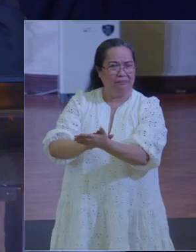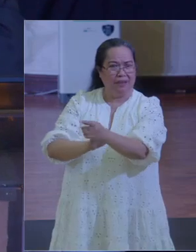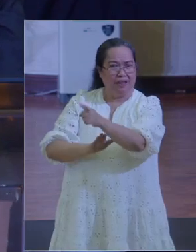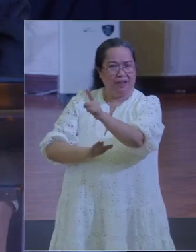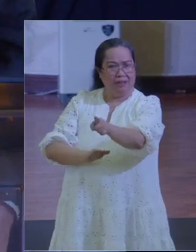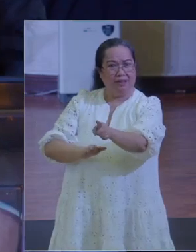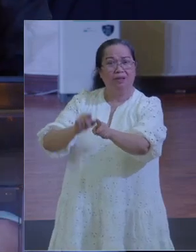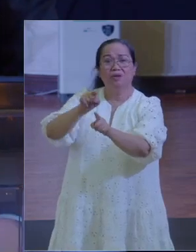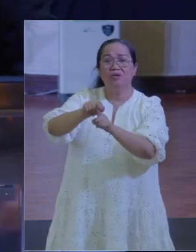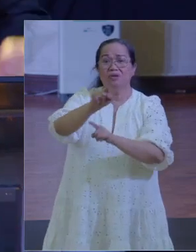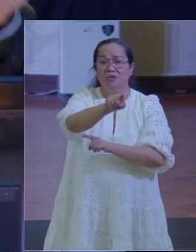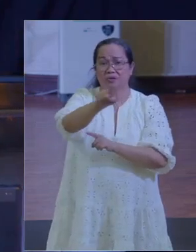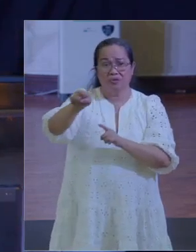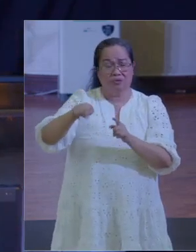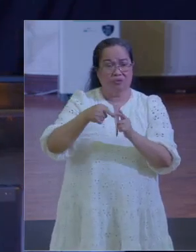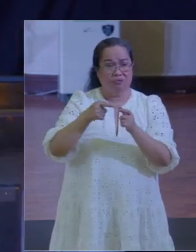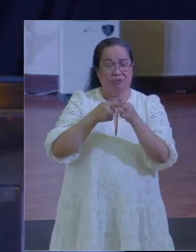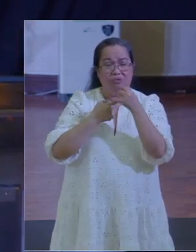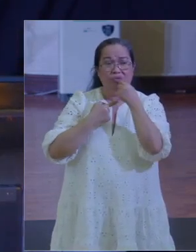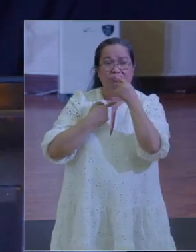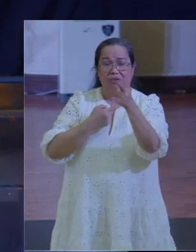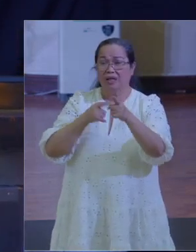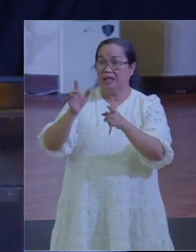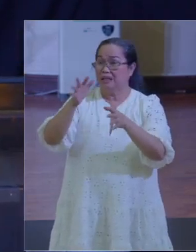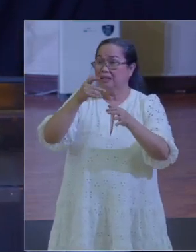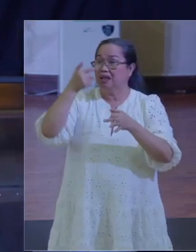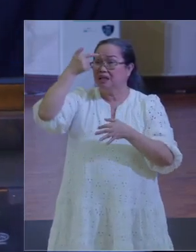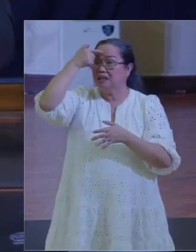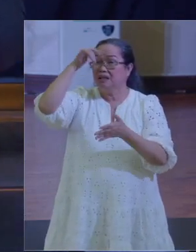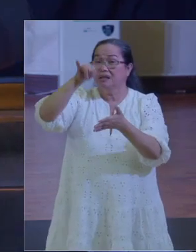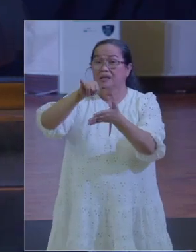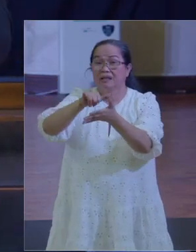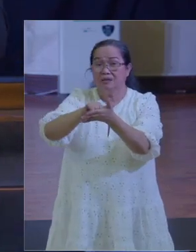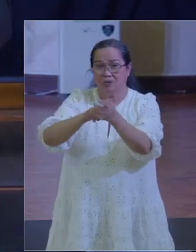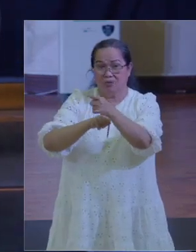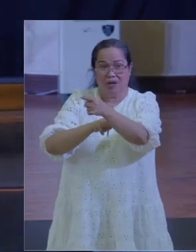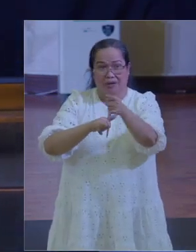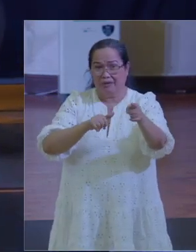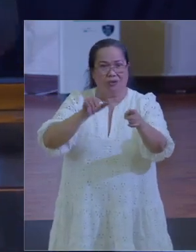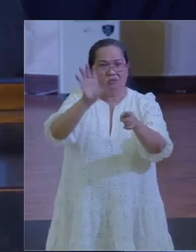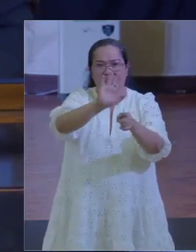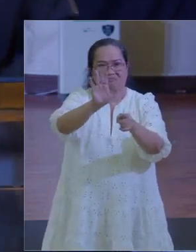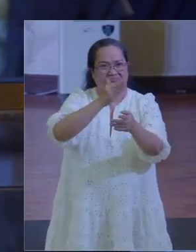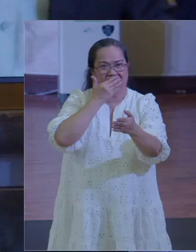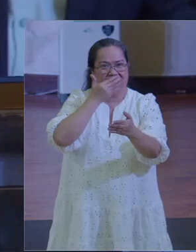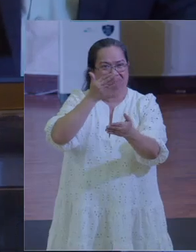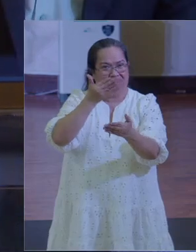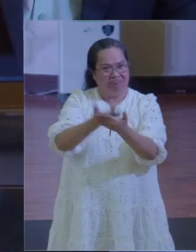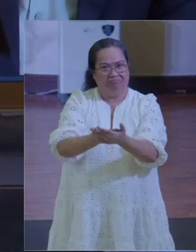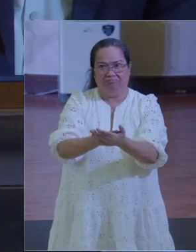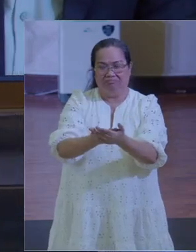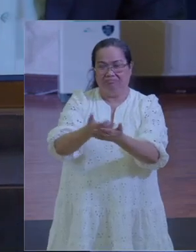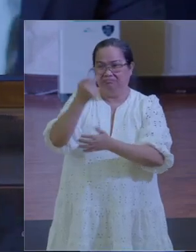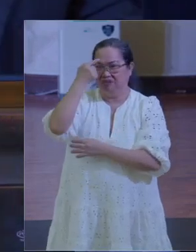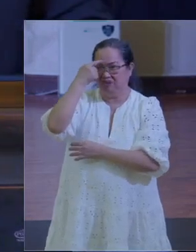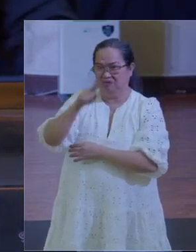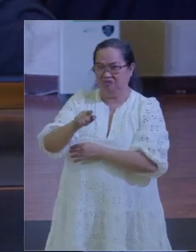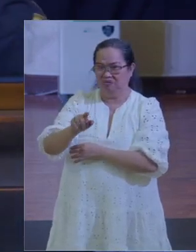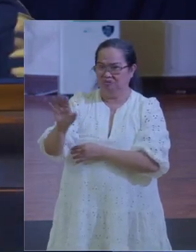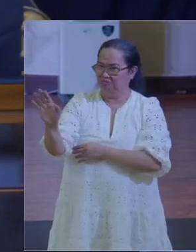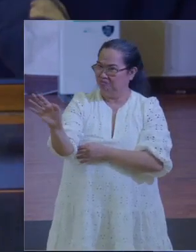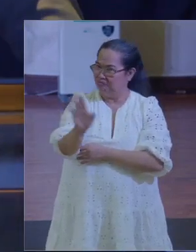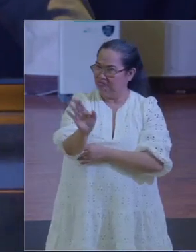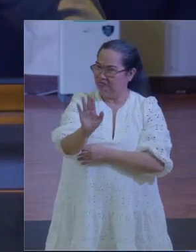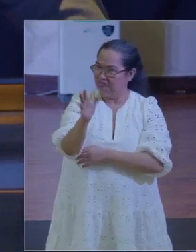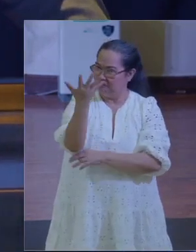nga, hindi na-capture ng Tagalog translation, kaya nga sapagkat walang mabuting no good